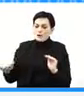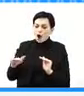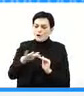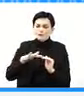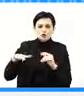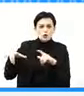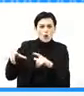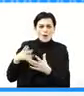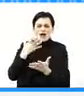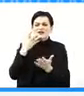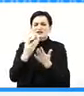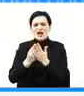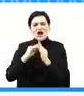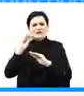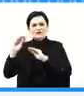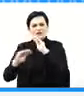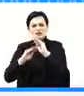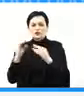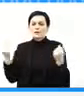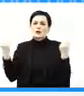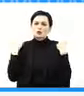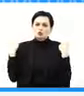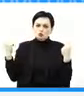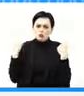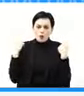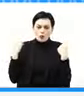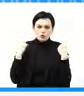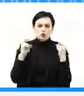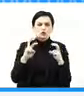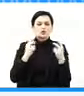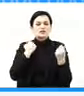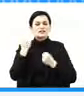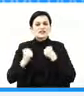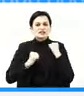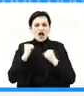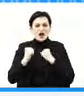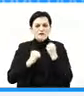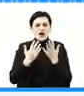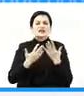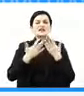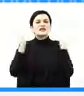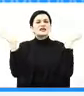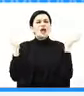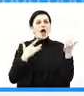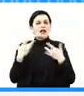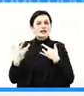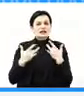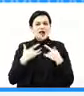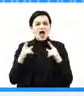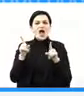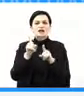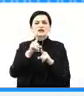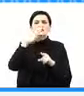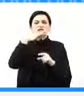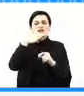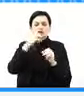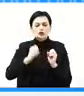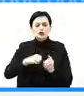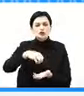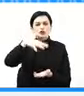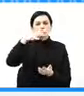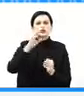თავისი ატრაქციონები, სპორტული და სავარჯიშო მოედნები, ღია ამფითეატრი, ასევე შადრევანი იქნება